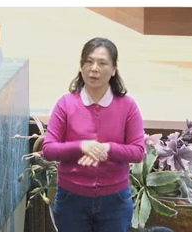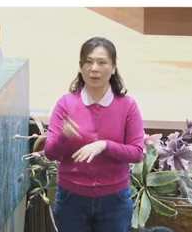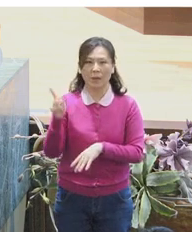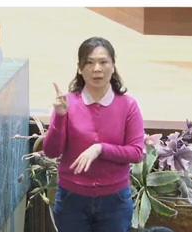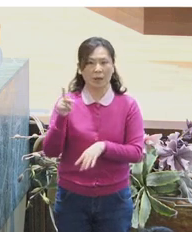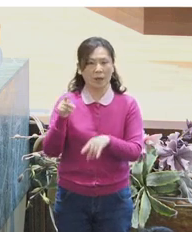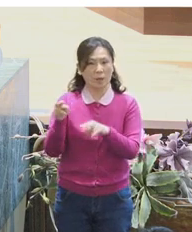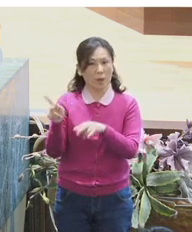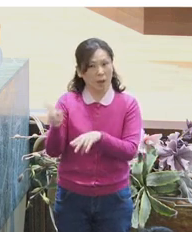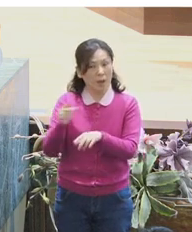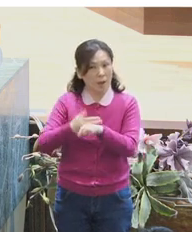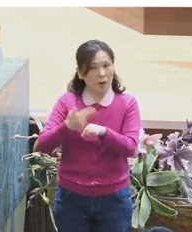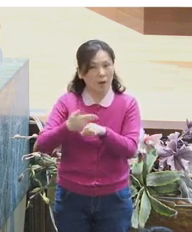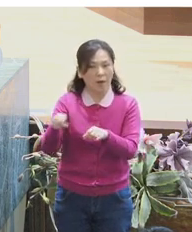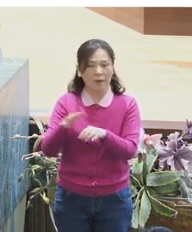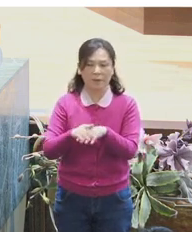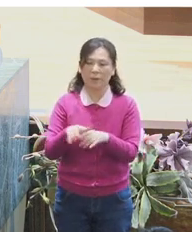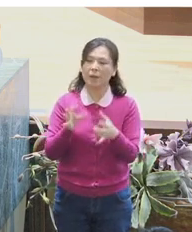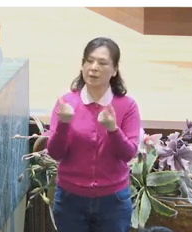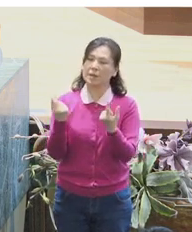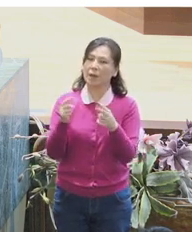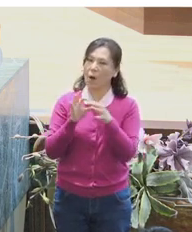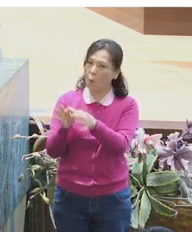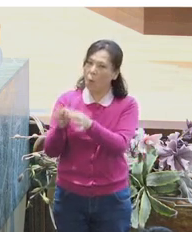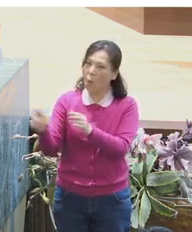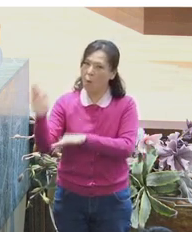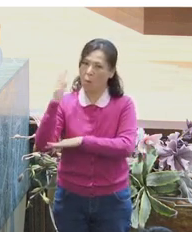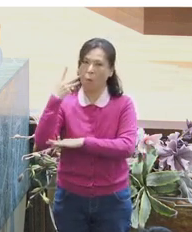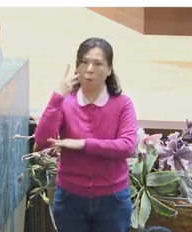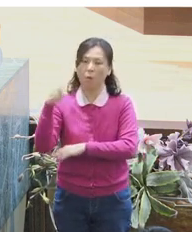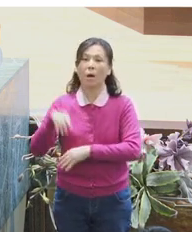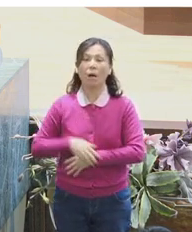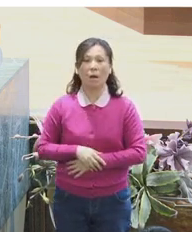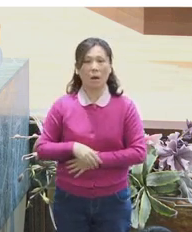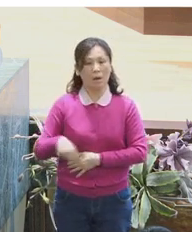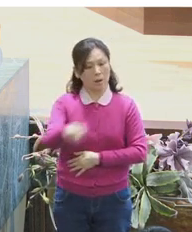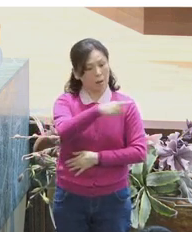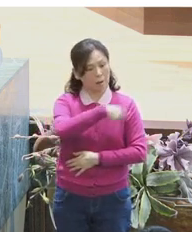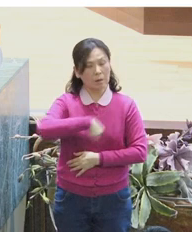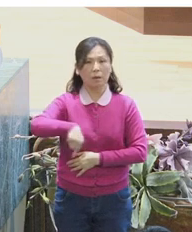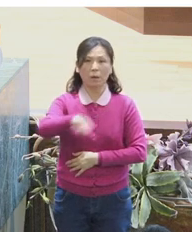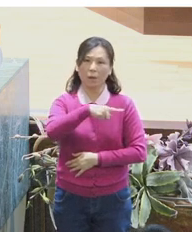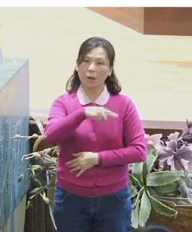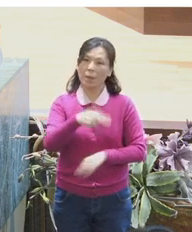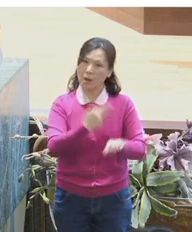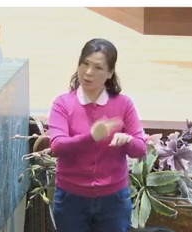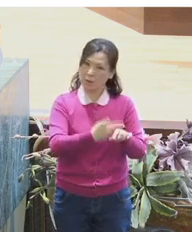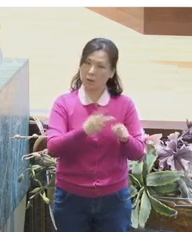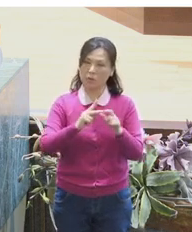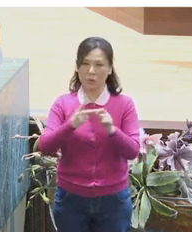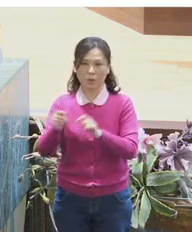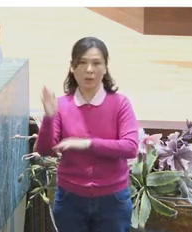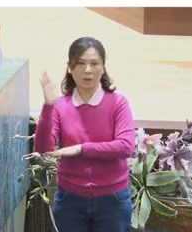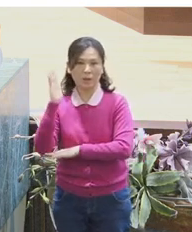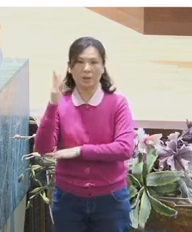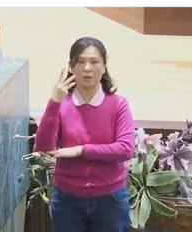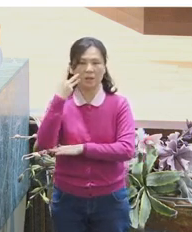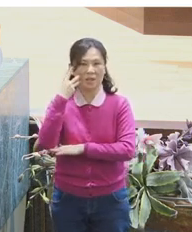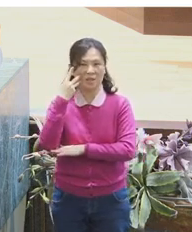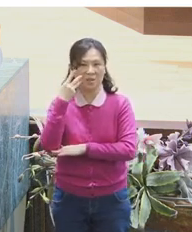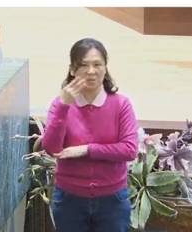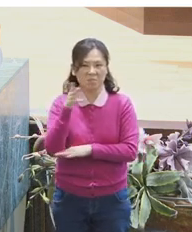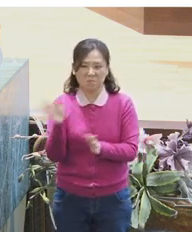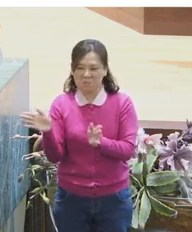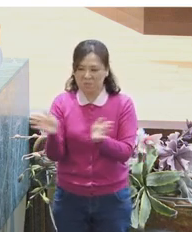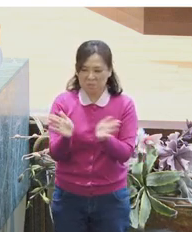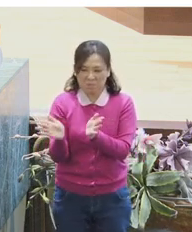可能也是关心政治的。它叫 tech poll nerds。那这些人呢，他是在技术跟政治的一个边界。那他